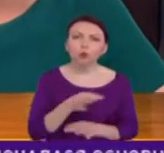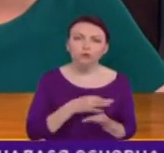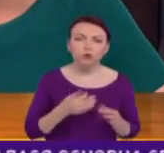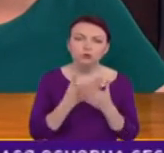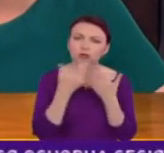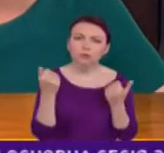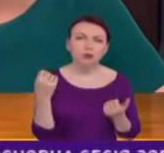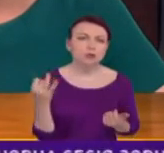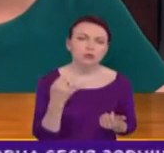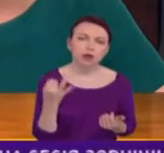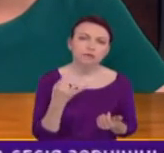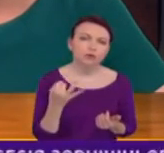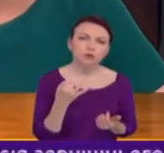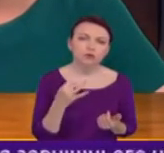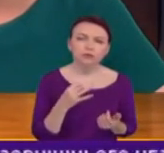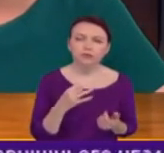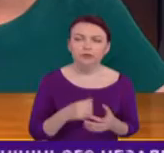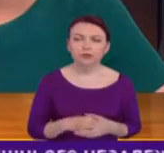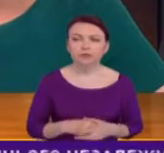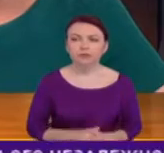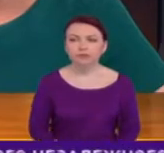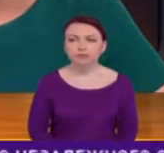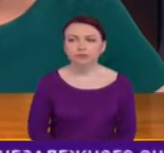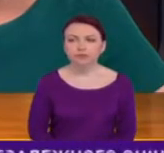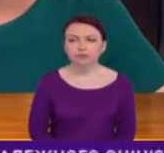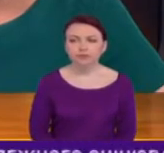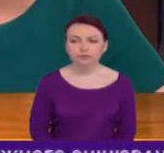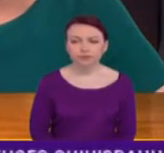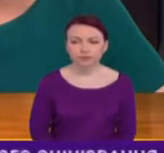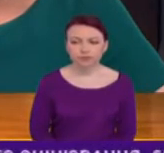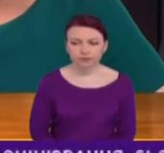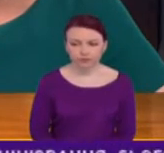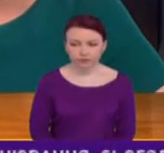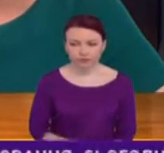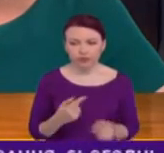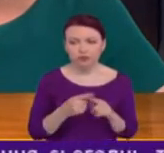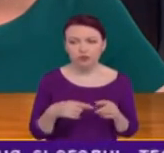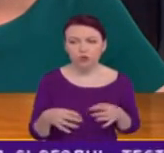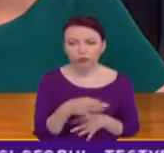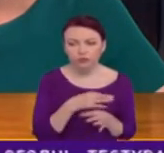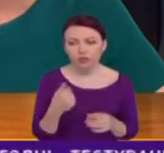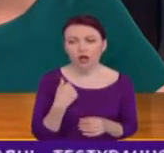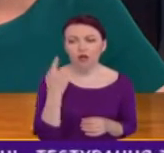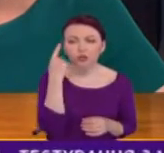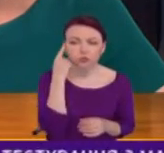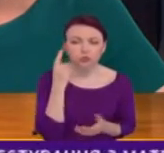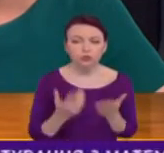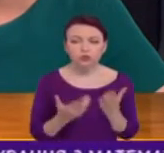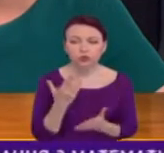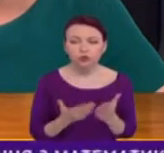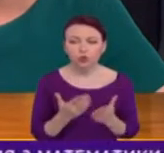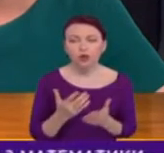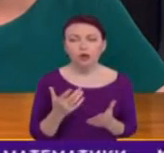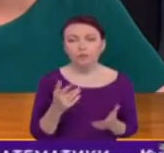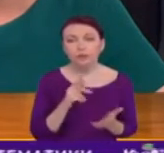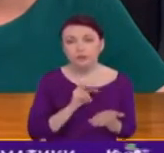немає зацікавленості інвестиційної, вона в процесі обговорення, але я думаю, що ми дійдемо до